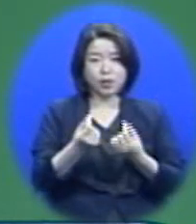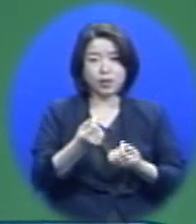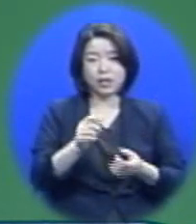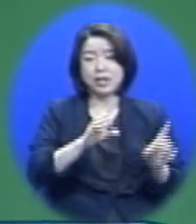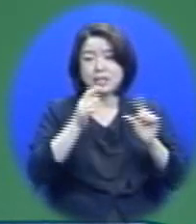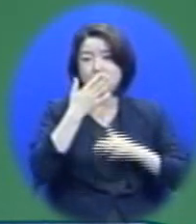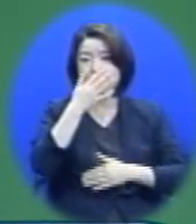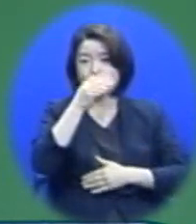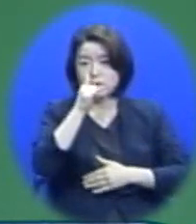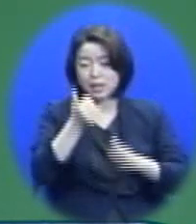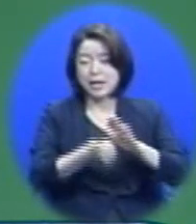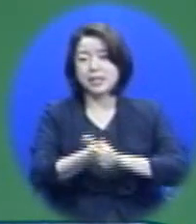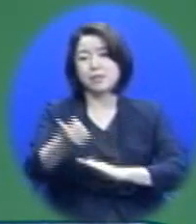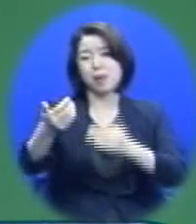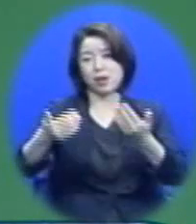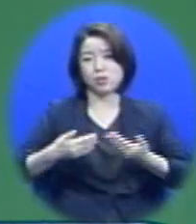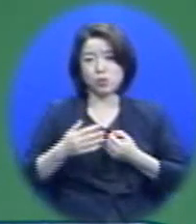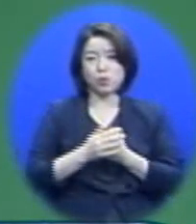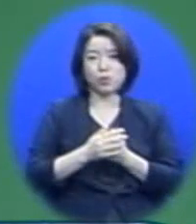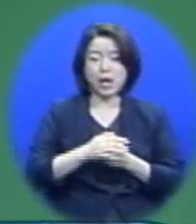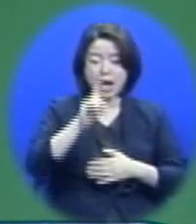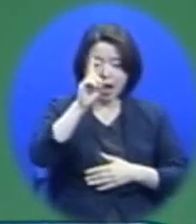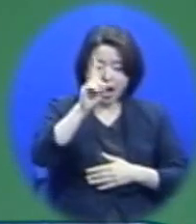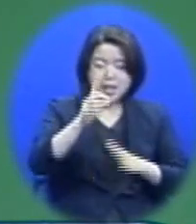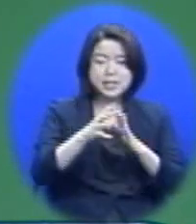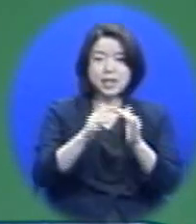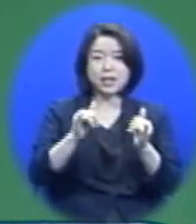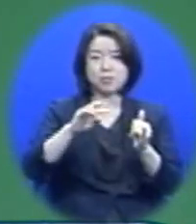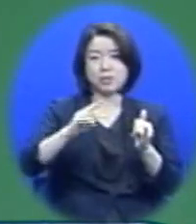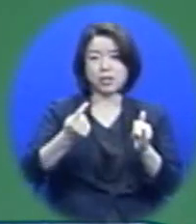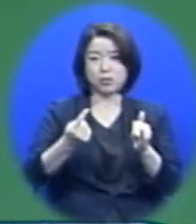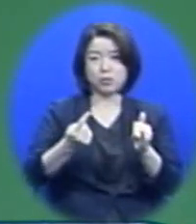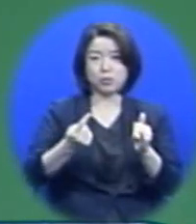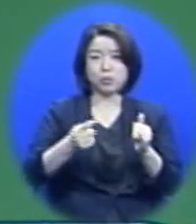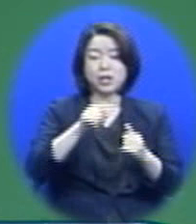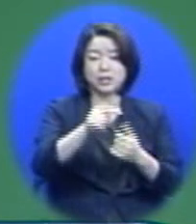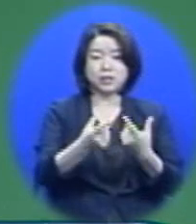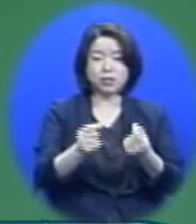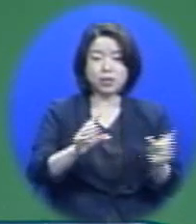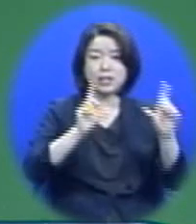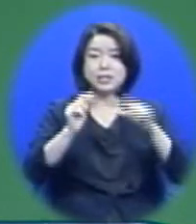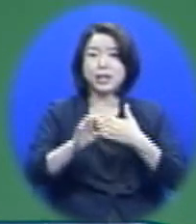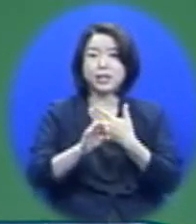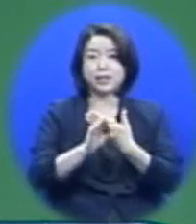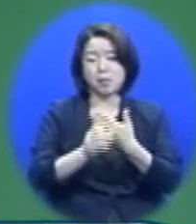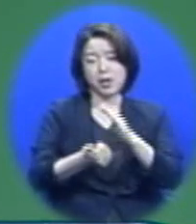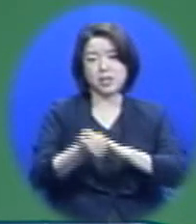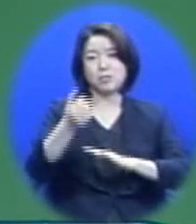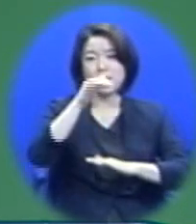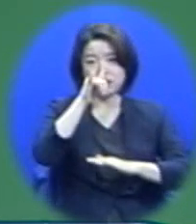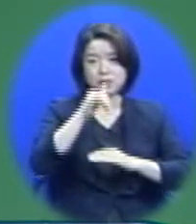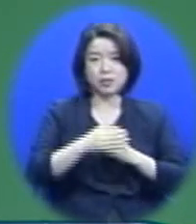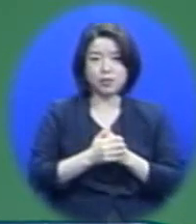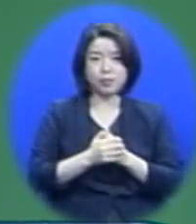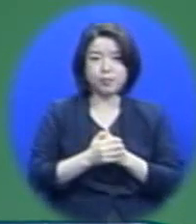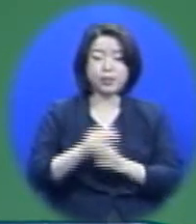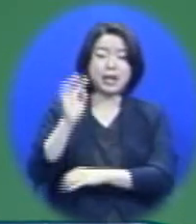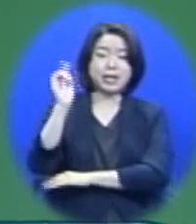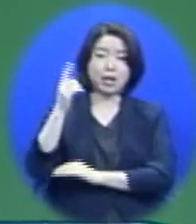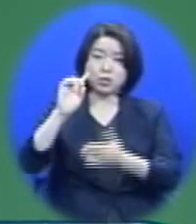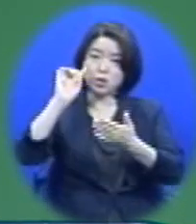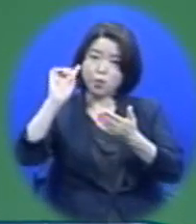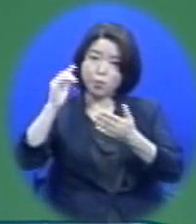거잖아요. 한 사람이라도 그렇게 살 수 있었다면 희망이 있는 거잖아요. 다윗이 완벽한 사람이었기